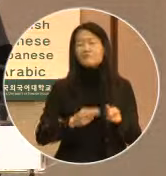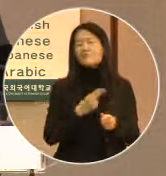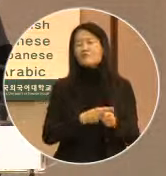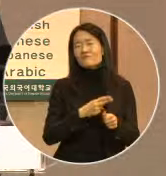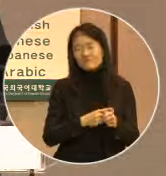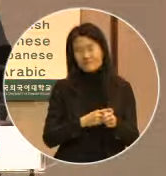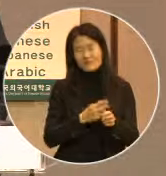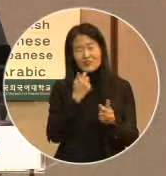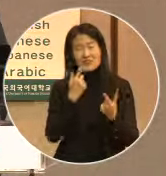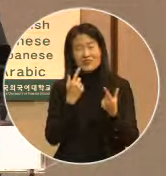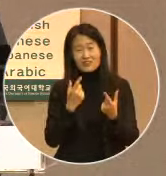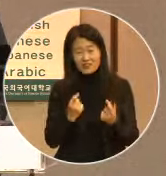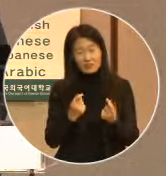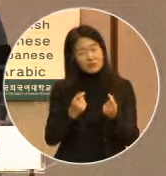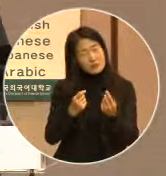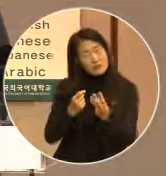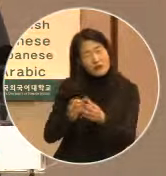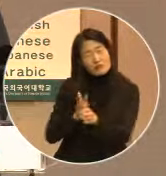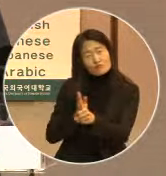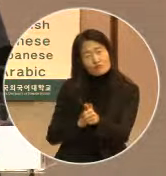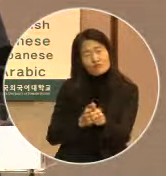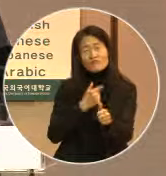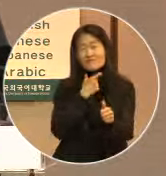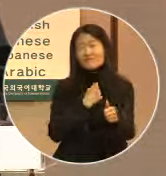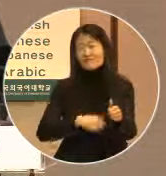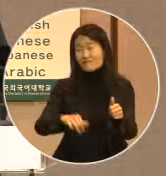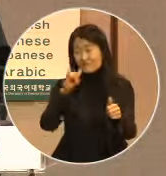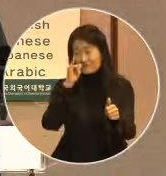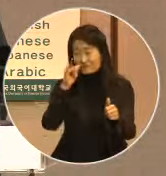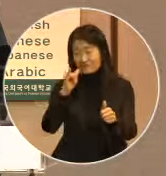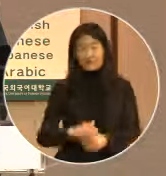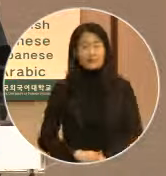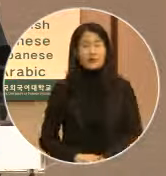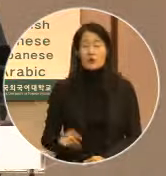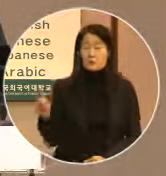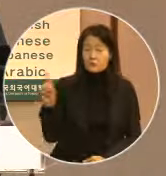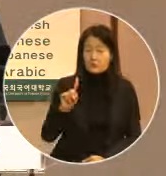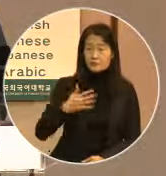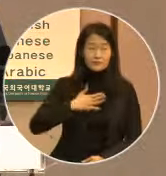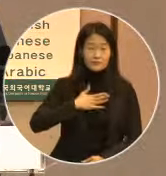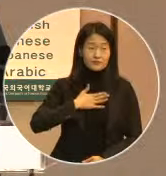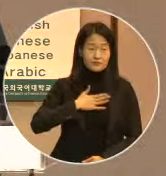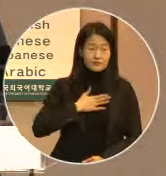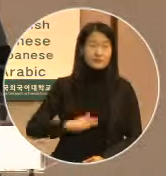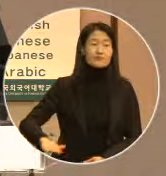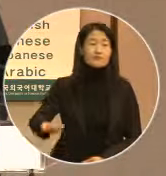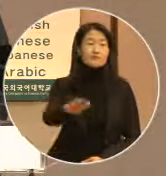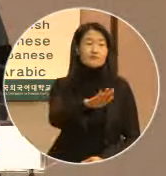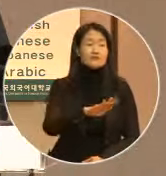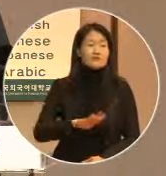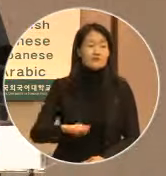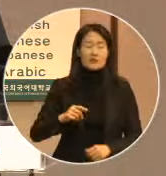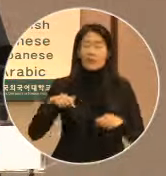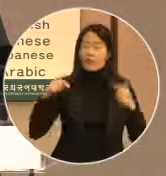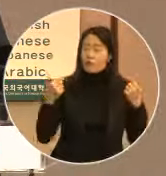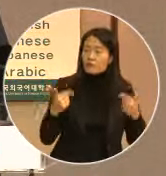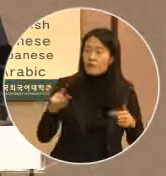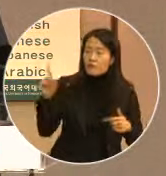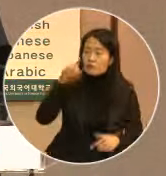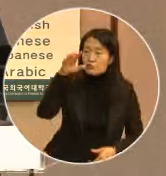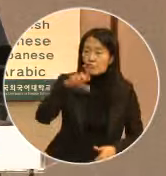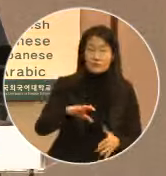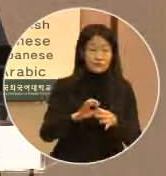스승으로서 몇 가지 당부의 말씀을 드리겠습니다. 무엇보다 저는 여러분들이 언제